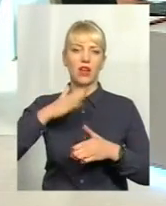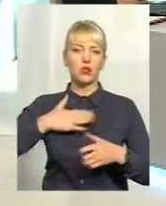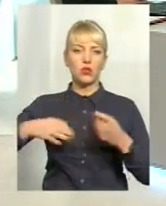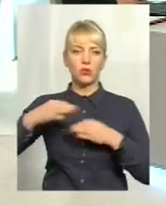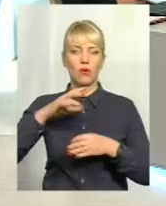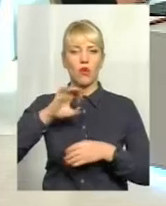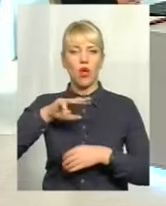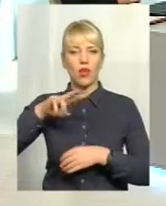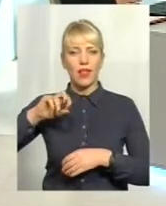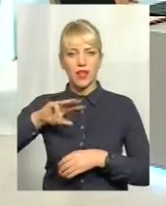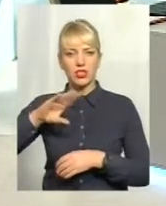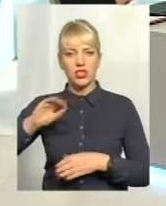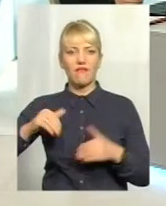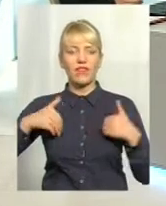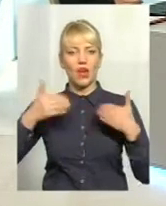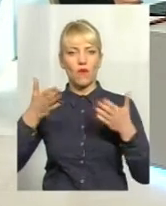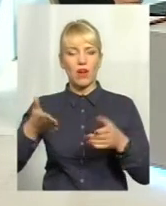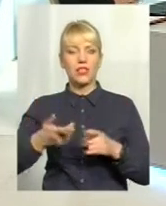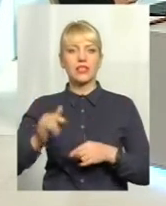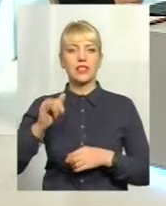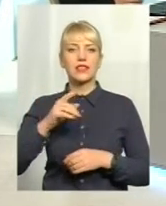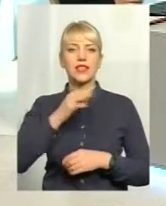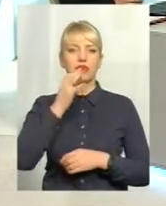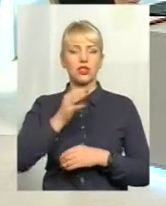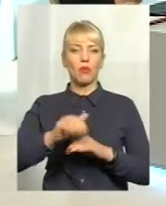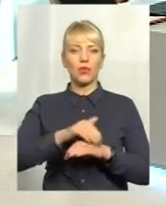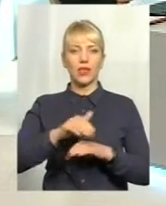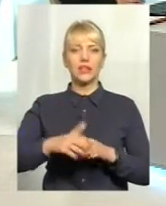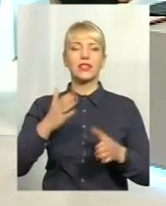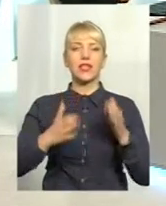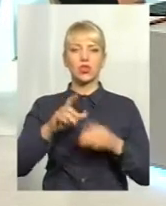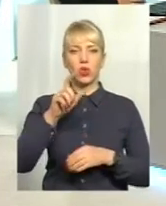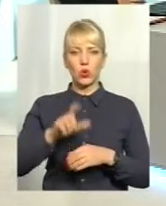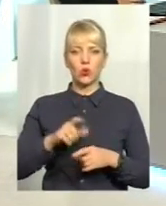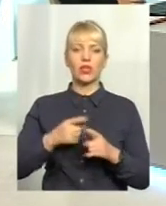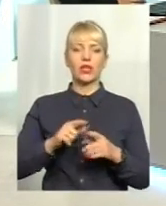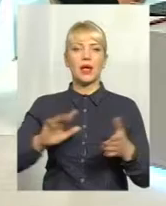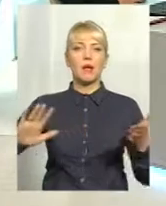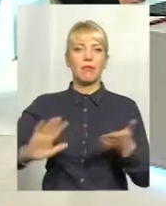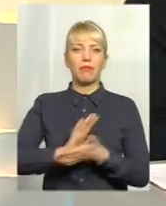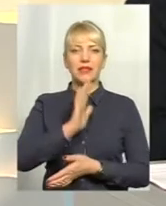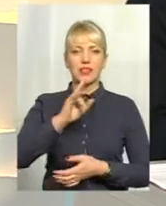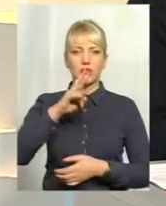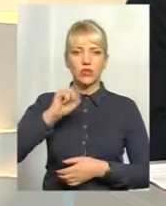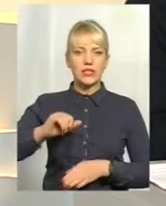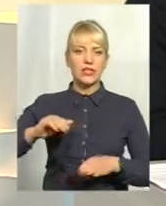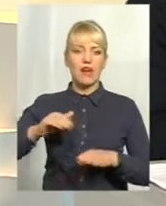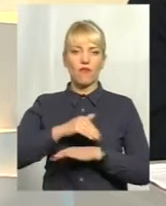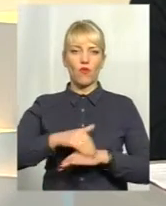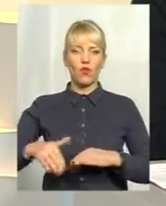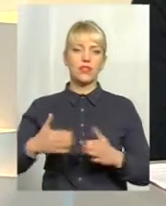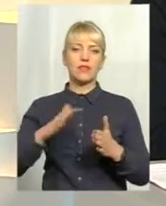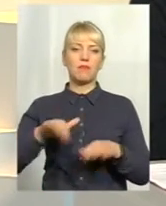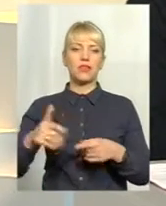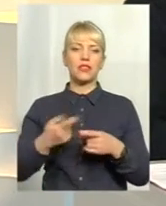вітаю. Доброго дня. Вечора вже. Скажіть, будь ласка, якщо все ж таки от людина підслизнулася на вулиці і після чого отримала там якусь